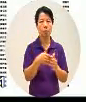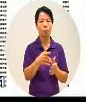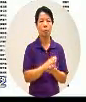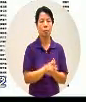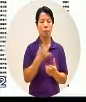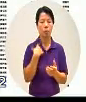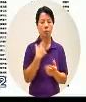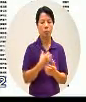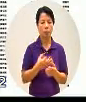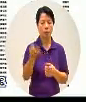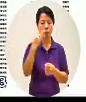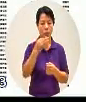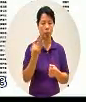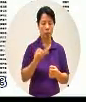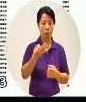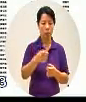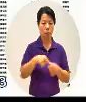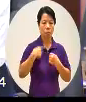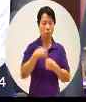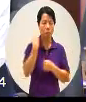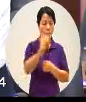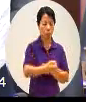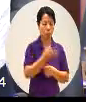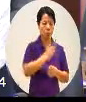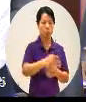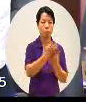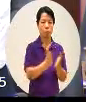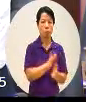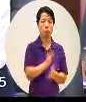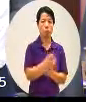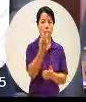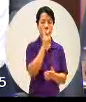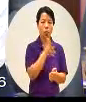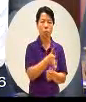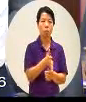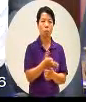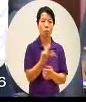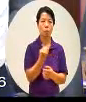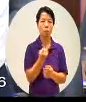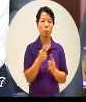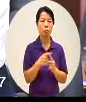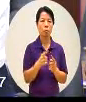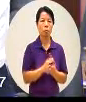有几职的顾问名单是谁？有几位？